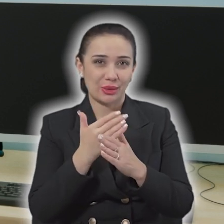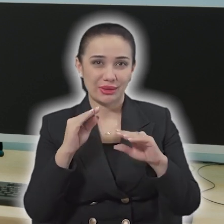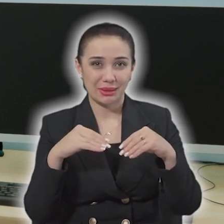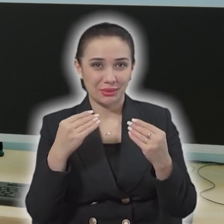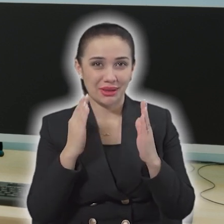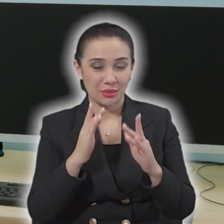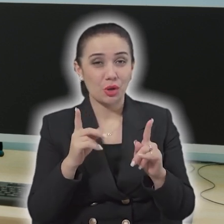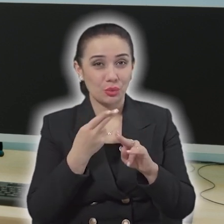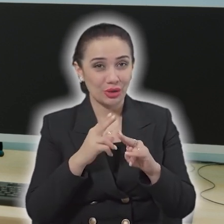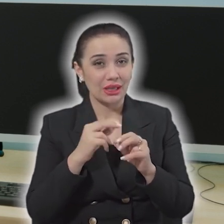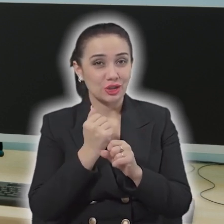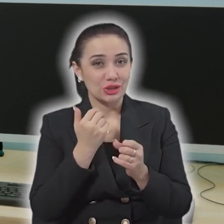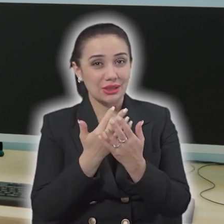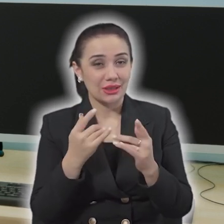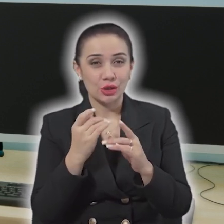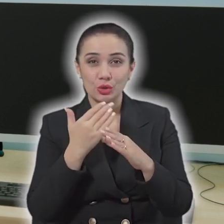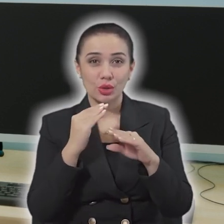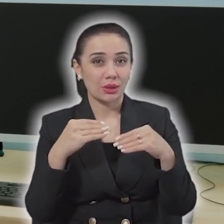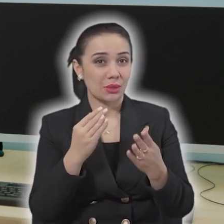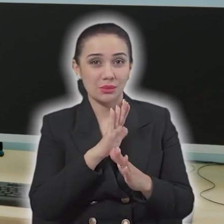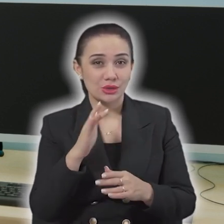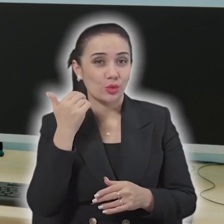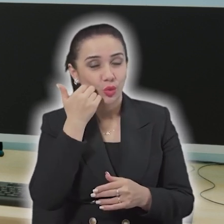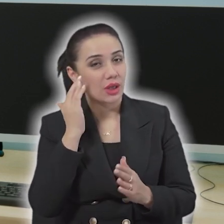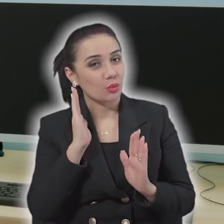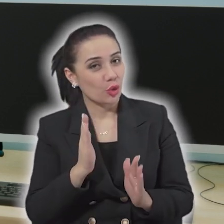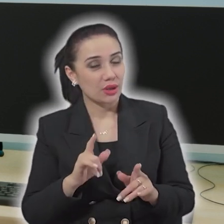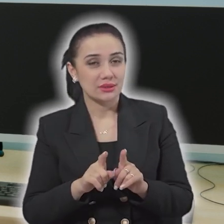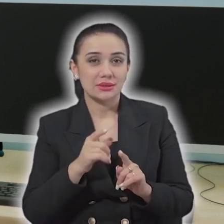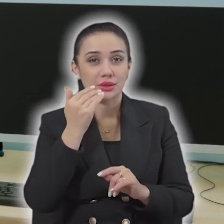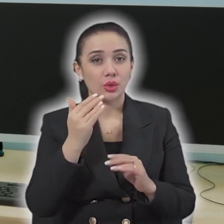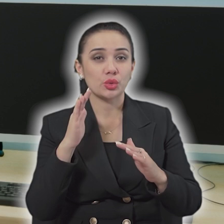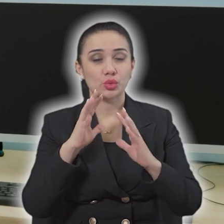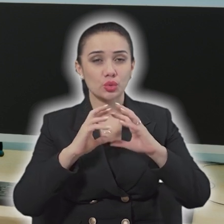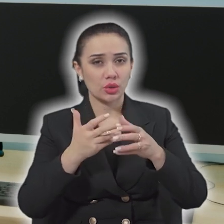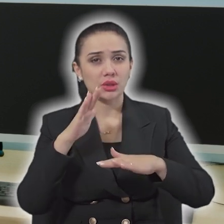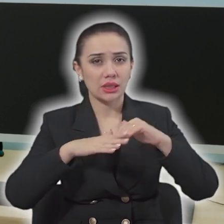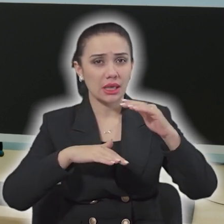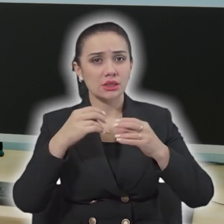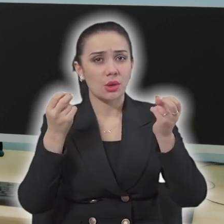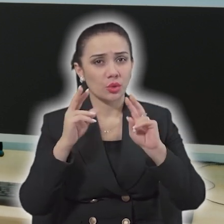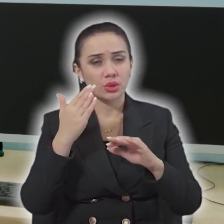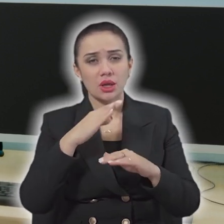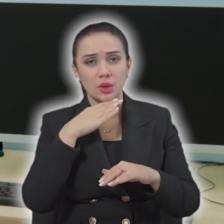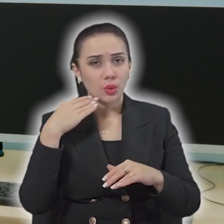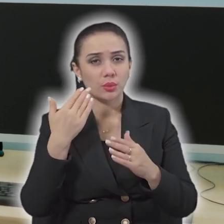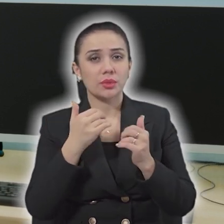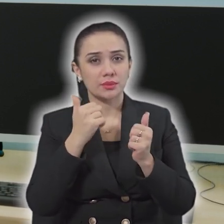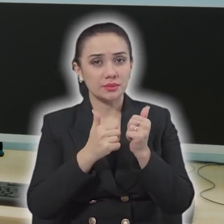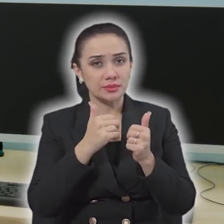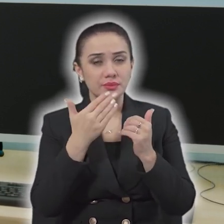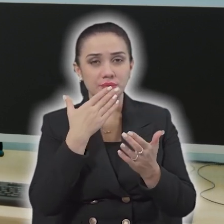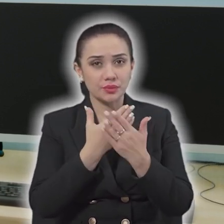yordam beraman. Bunday ishlarga yordam bermasak uyat bo'ladi. Dunyoda kasb-hunarlar ko'p. Hayotda har